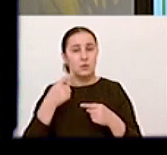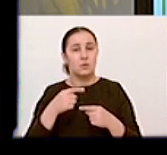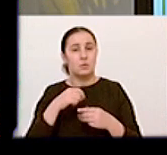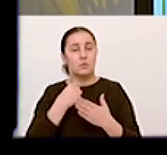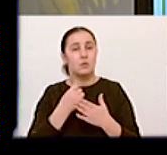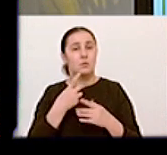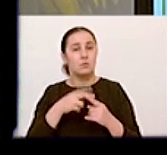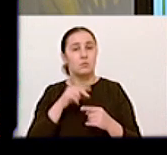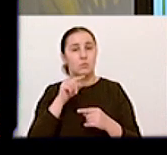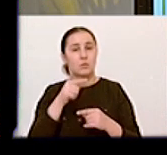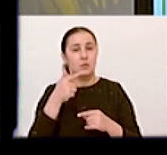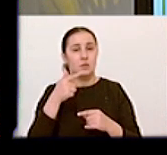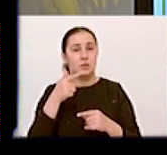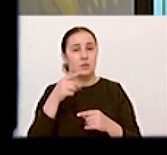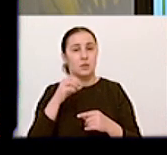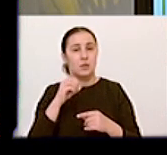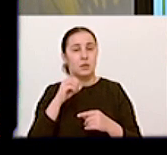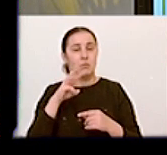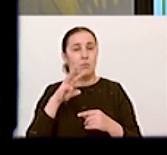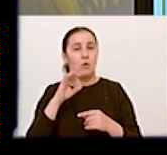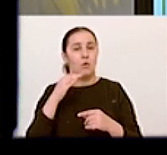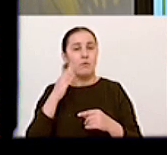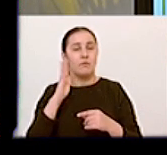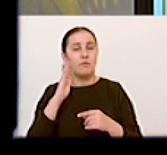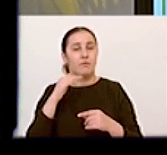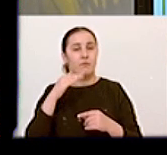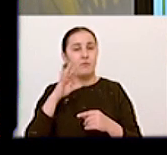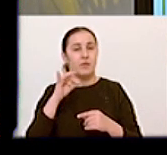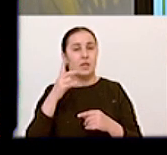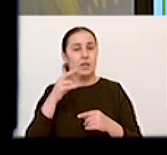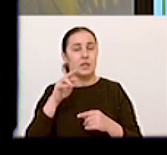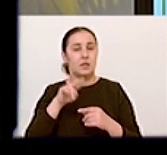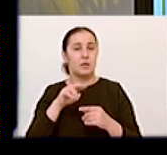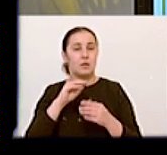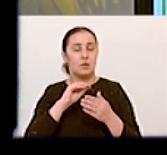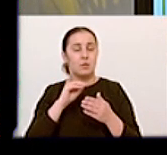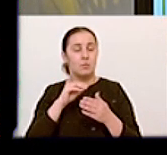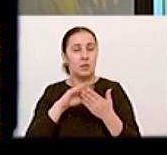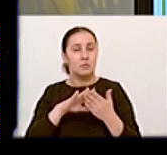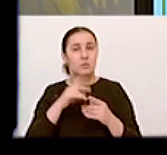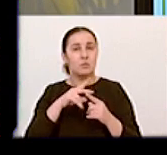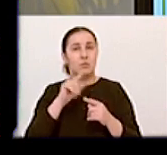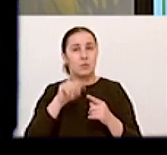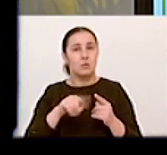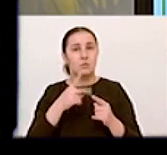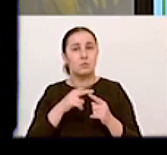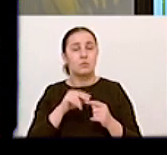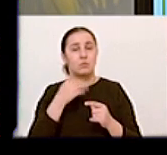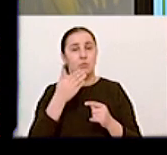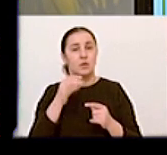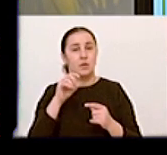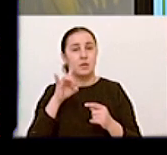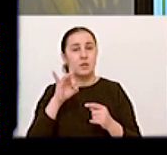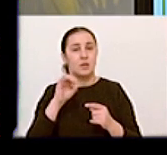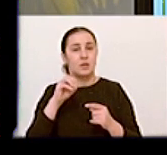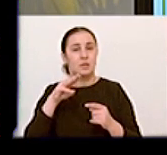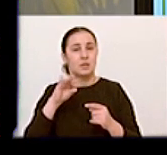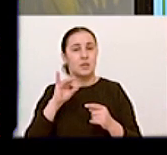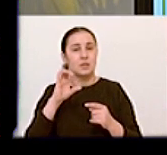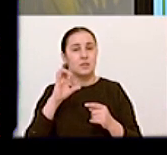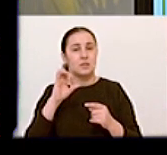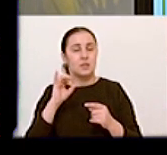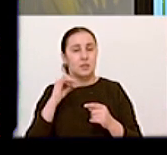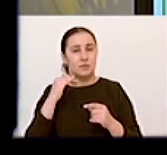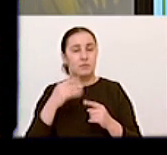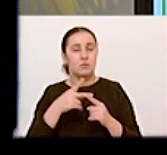belgida bu gemofiliya belgisi pastida yozib qo'yilgan. Ma'lumki, bu retisiv belgi ekanligi